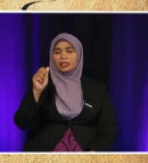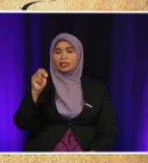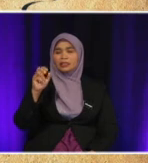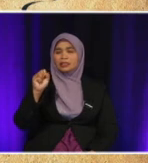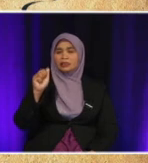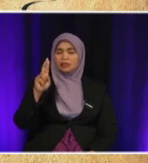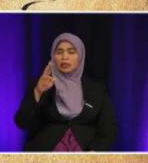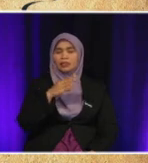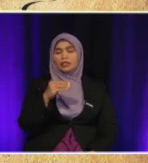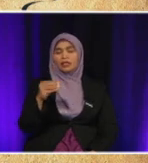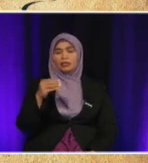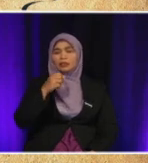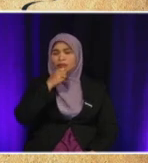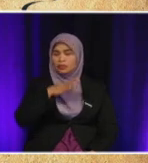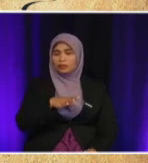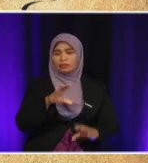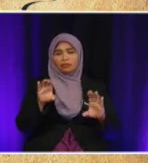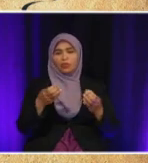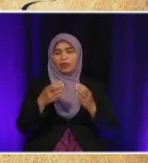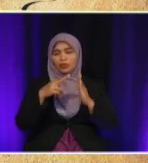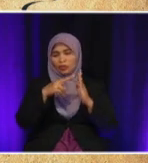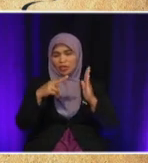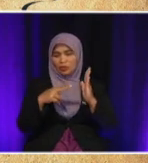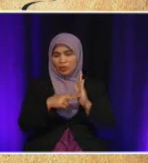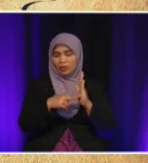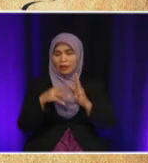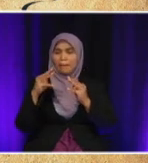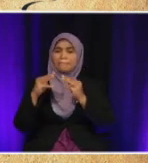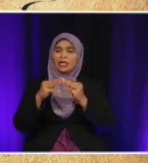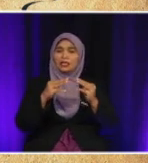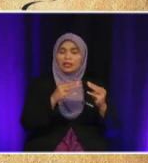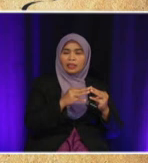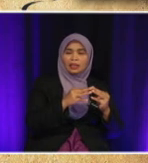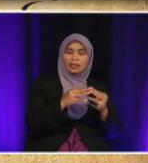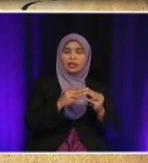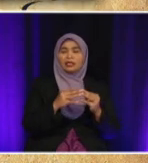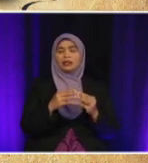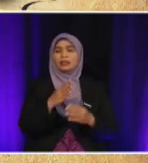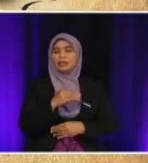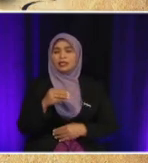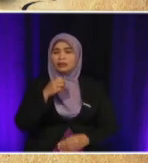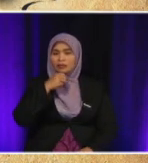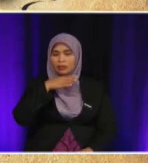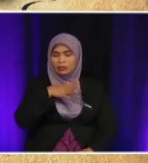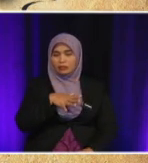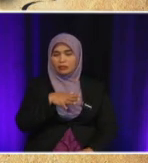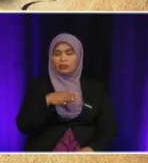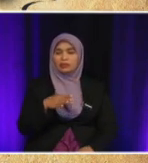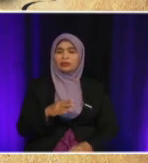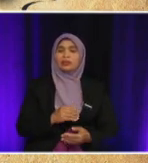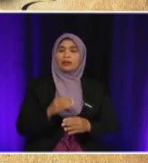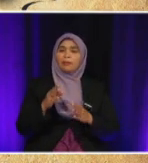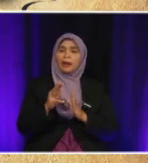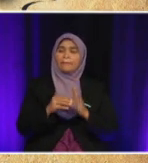Piagam Madinah yang juga disebut undang-undang Madinah dan Rasulullah juga tidak lupa